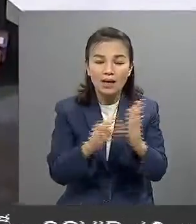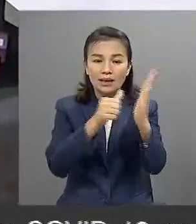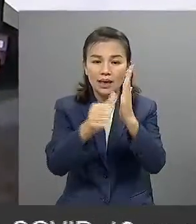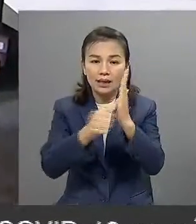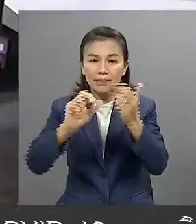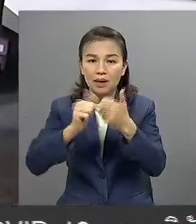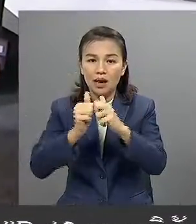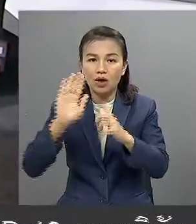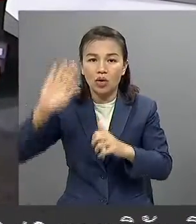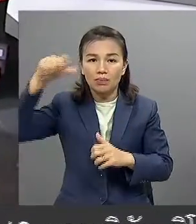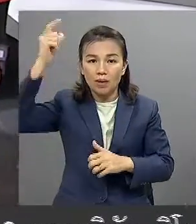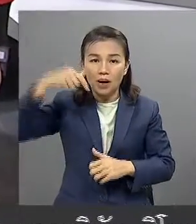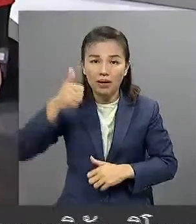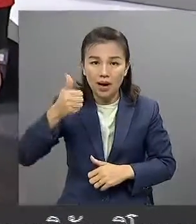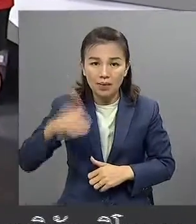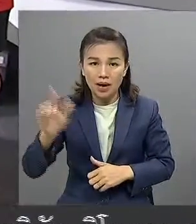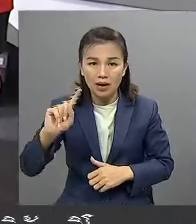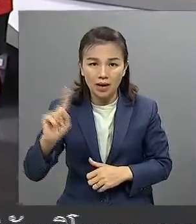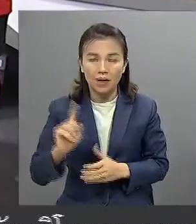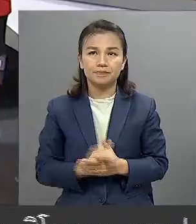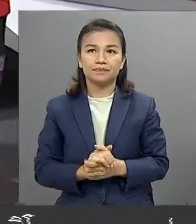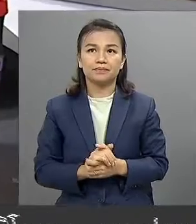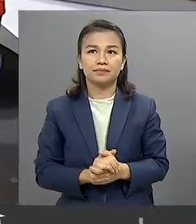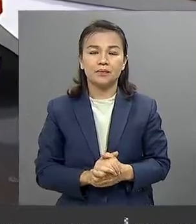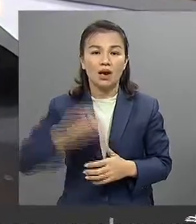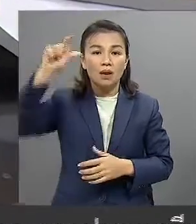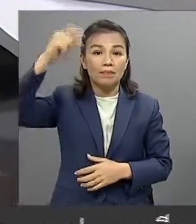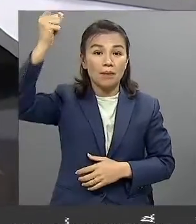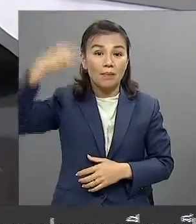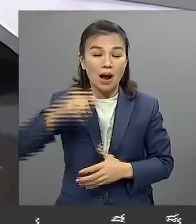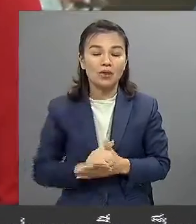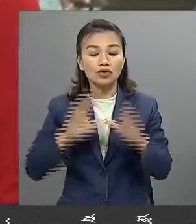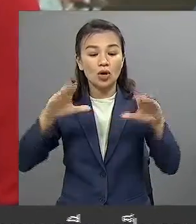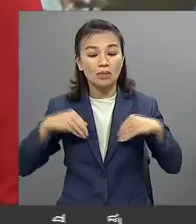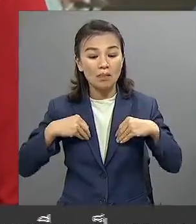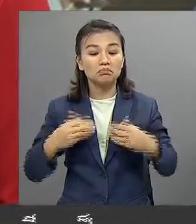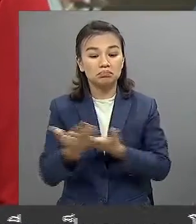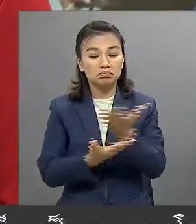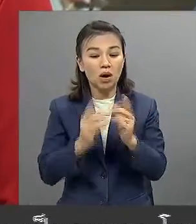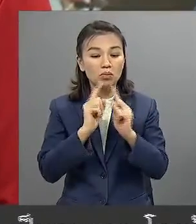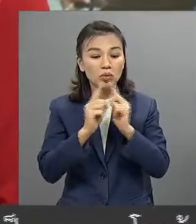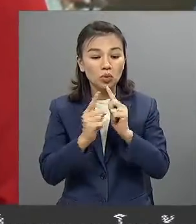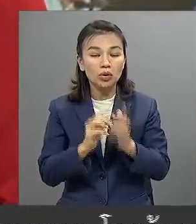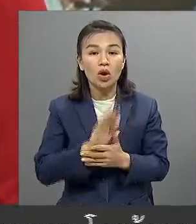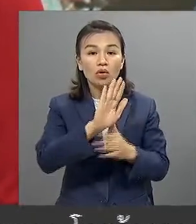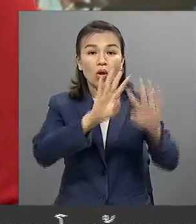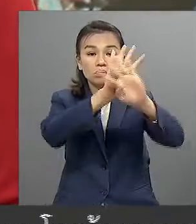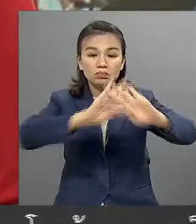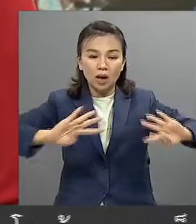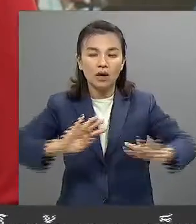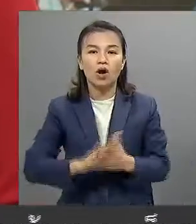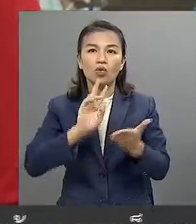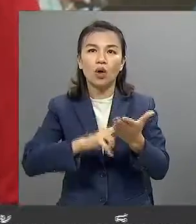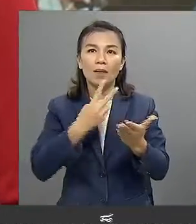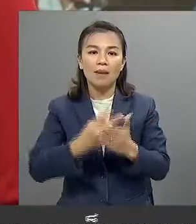หรือเปล่าคะถ้าเอาเป็นว่าชักาลที่เรียนมาเนี่ยยอมมาพูดคุยกับชาติสมาชิกอาเซียนที่ถือเป็นสัญญาณในเชิงบวกแล้วนะคะดังนั้นไม่ว่าผลจะ